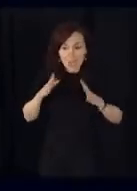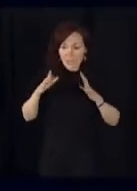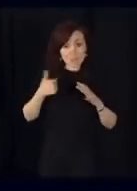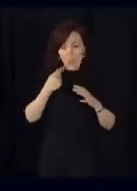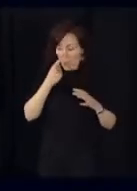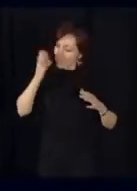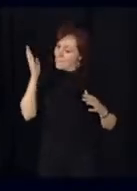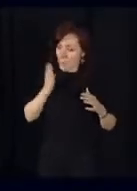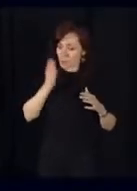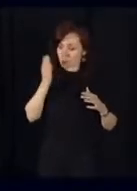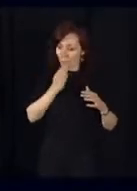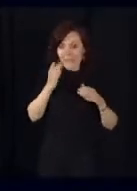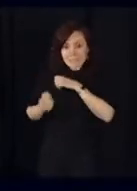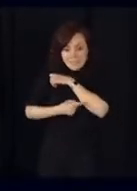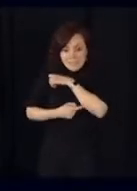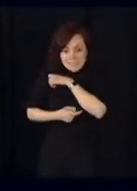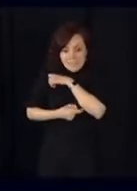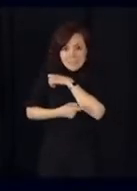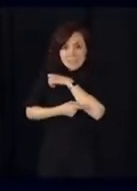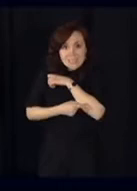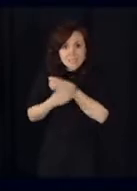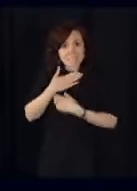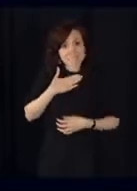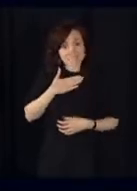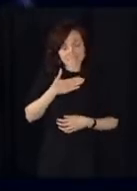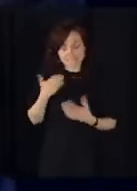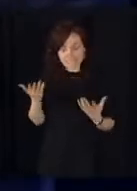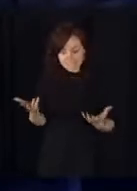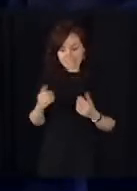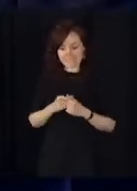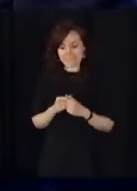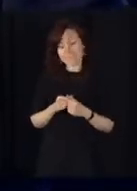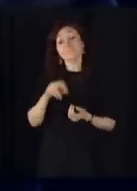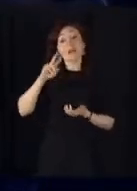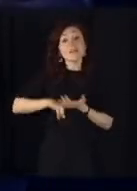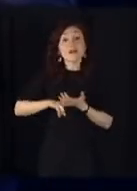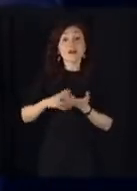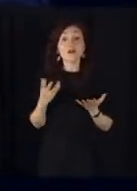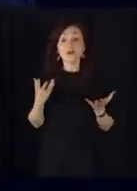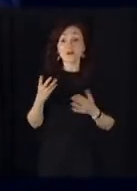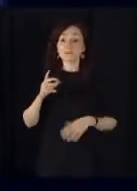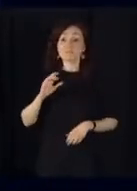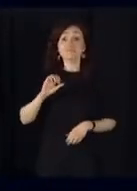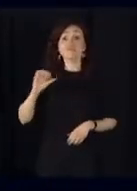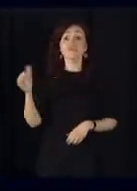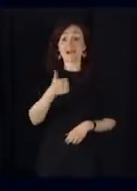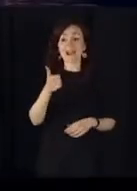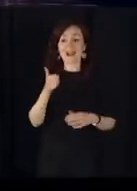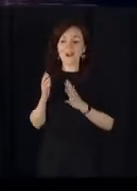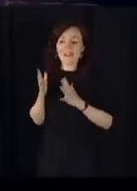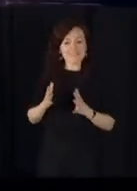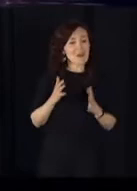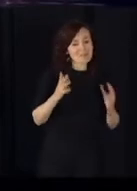c'est mon addiction à moi. La vérité, c'est que nous ne sommes pas tous égaux devant l'engagement.